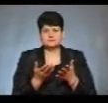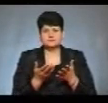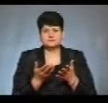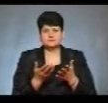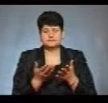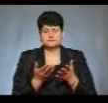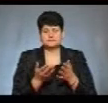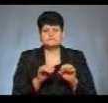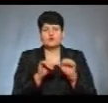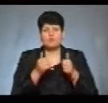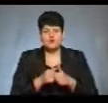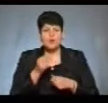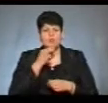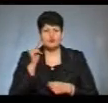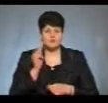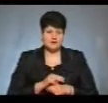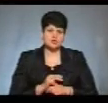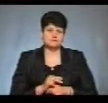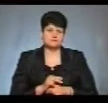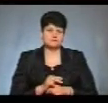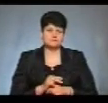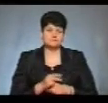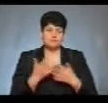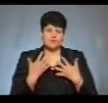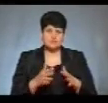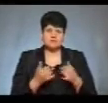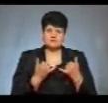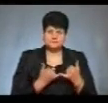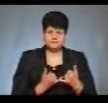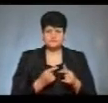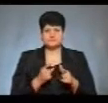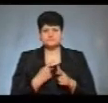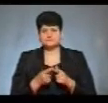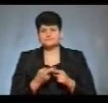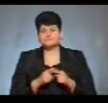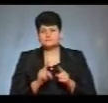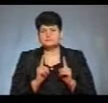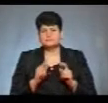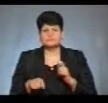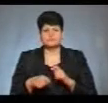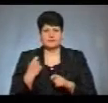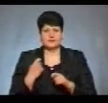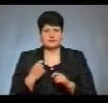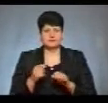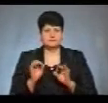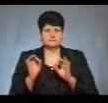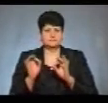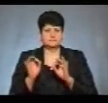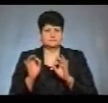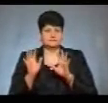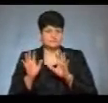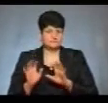скажімо, сформовано обвинувачення вже безпосередньо, чи це тільки порушення в праві. Але тим не